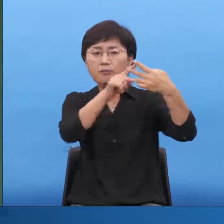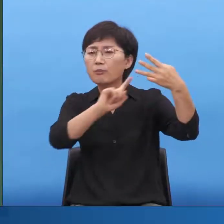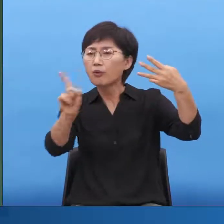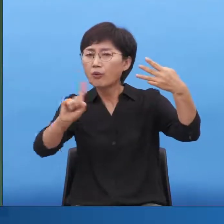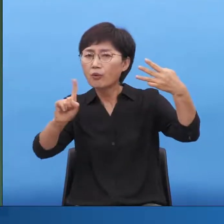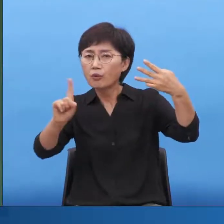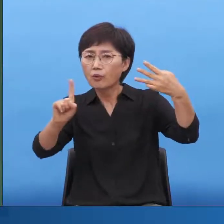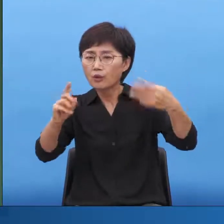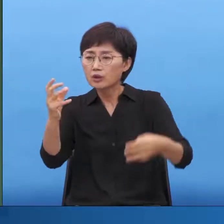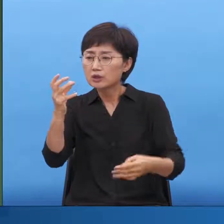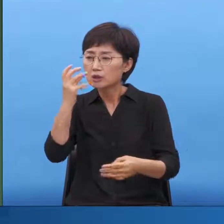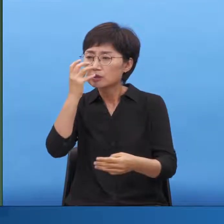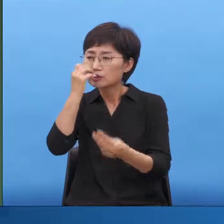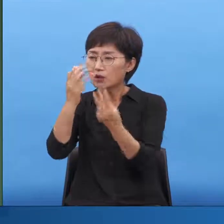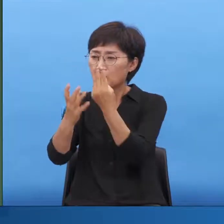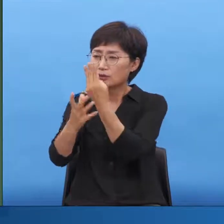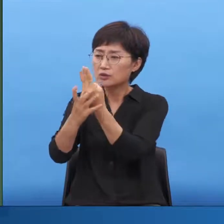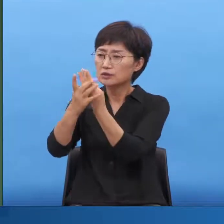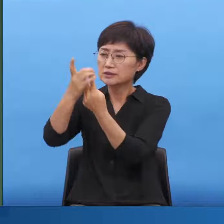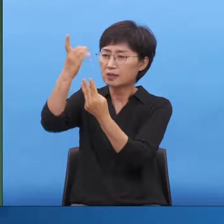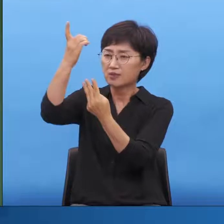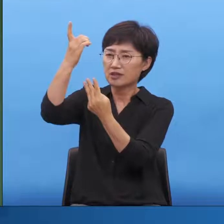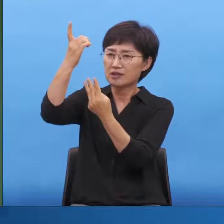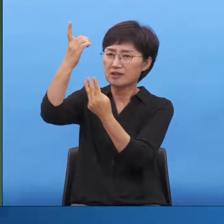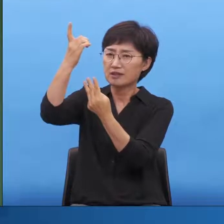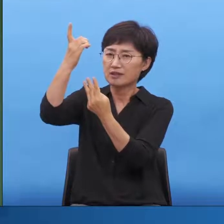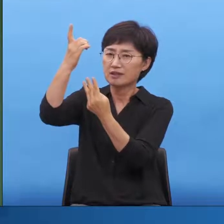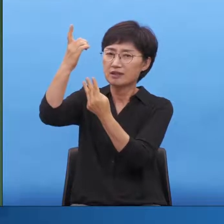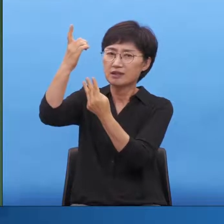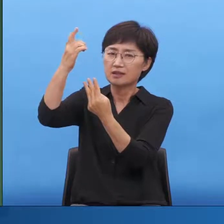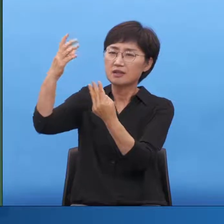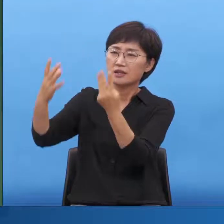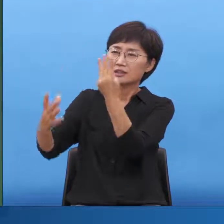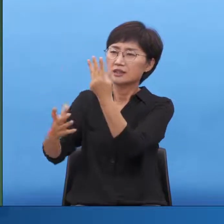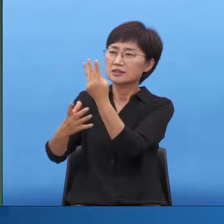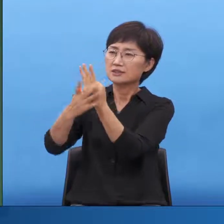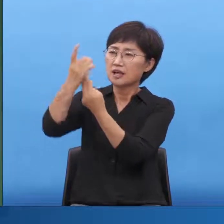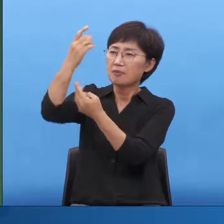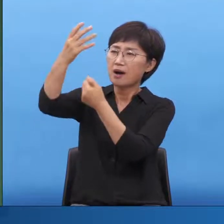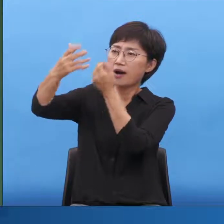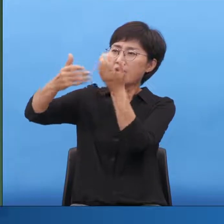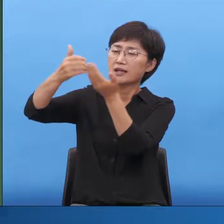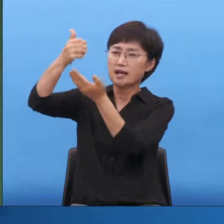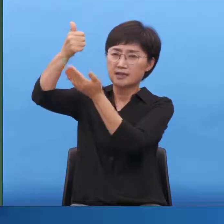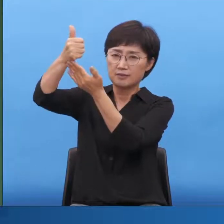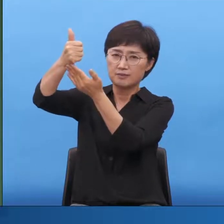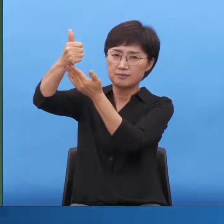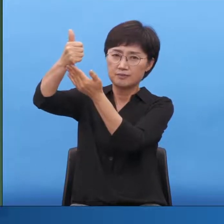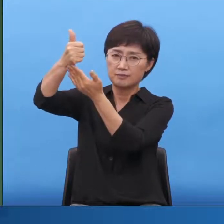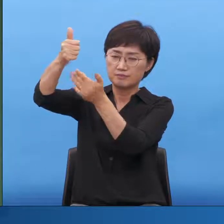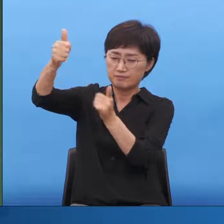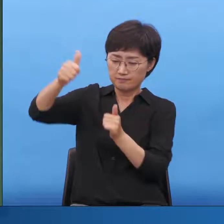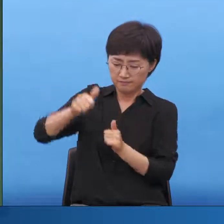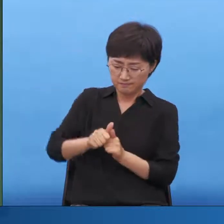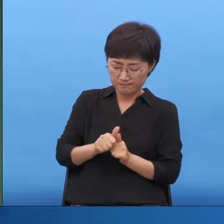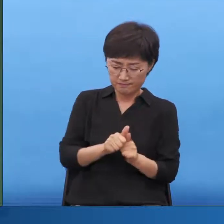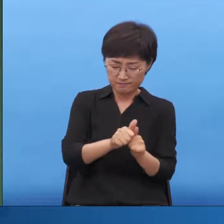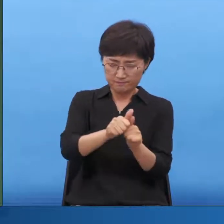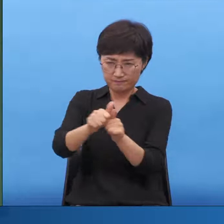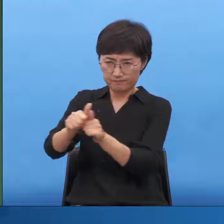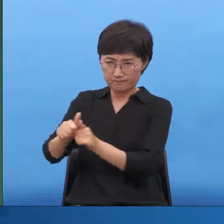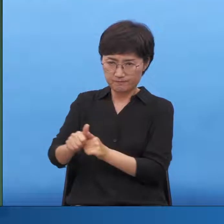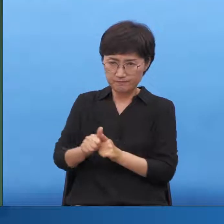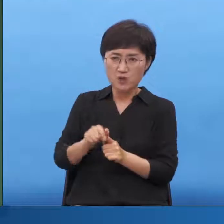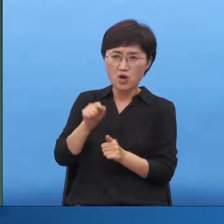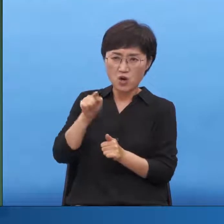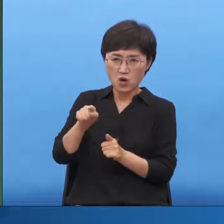성삼위 하나님이 나와 함께 하시는 이 축복이 내게 있어야 된다고 말이에요.